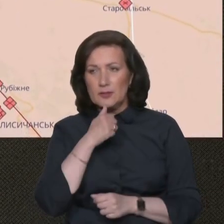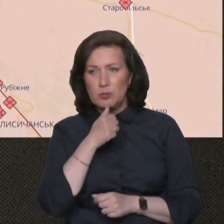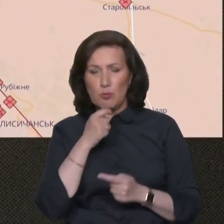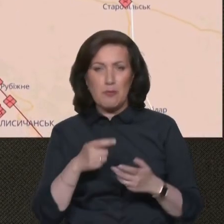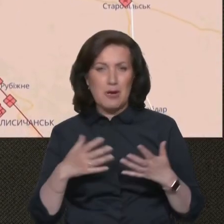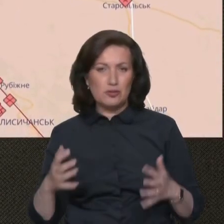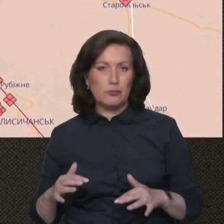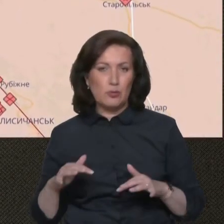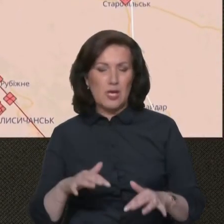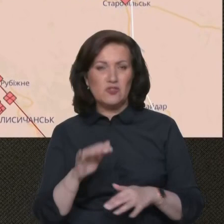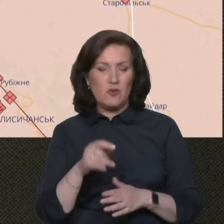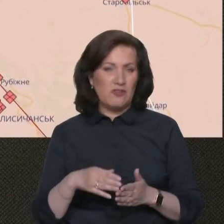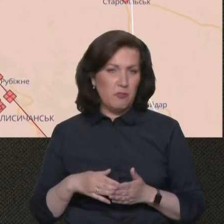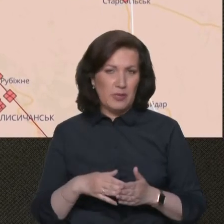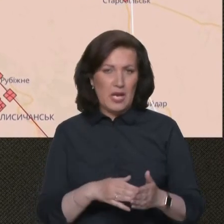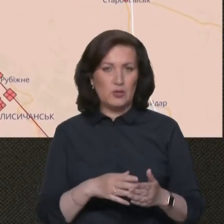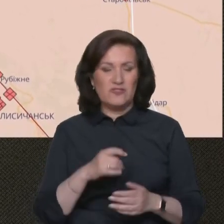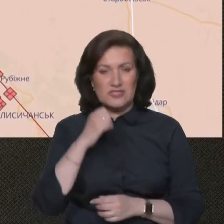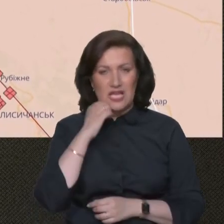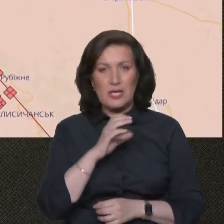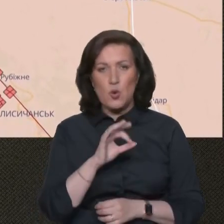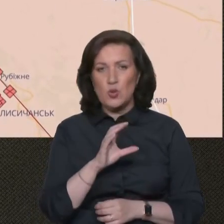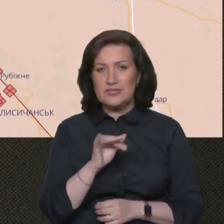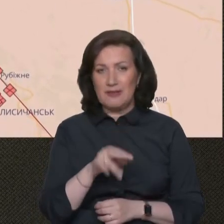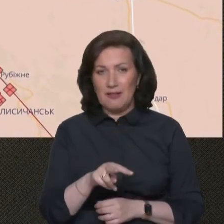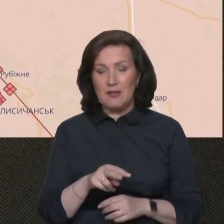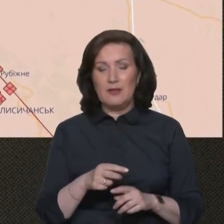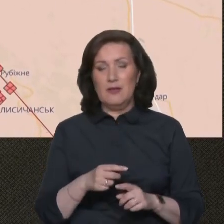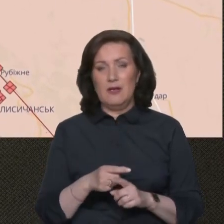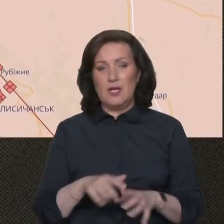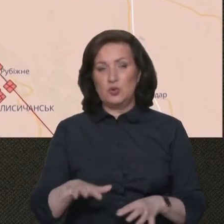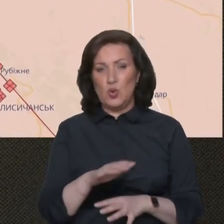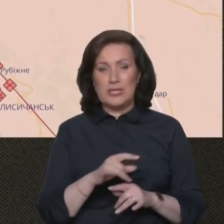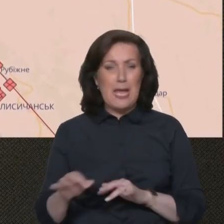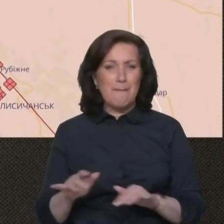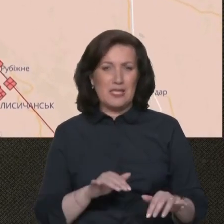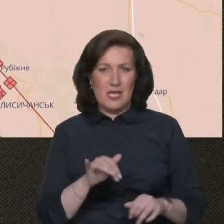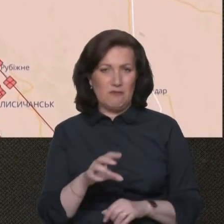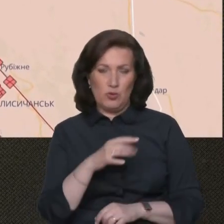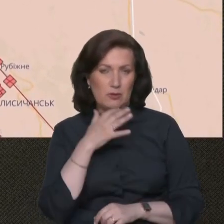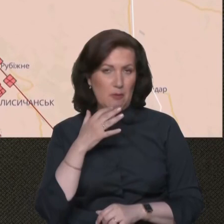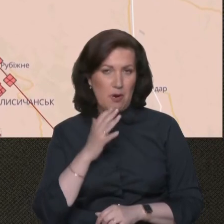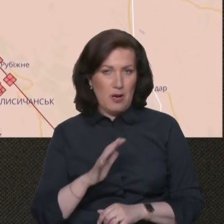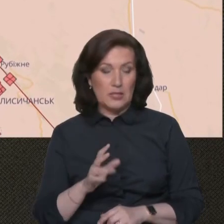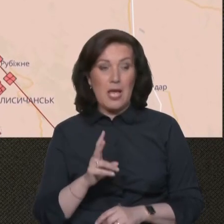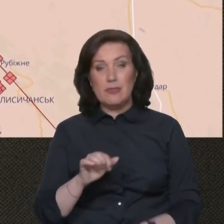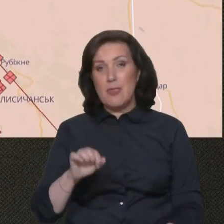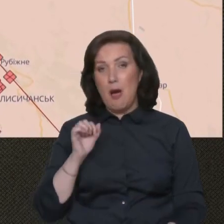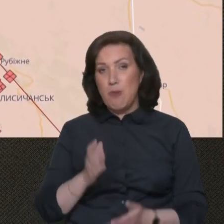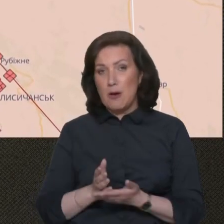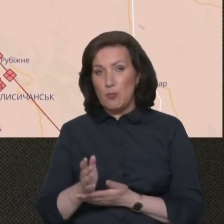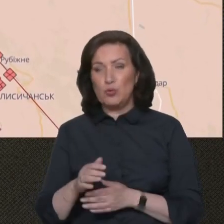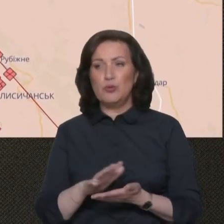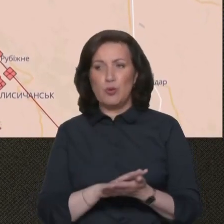масштабного наступу, вони впираються в той самий Старий Оскіл, тобто зони для маневру в них не дуже багато. На Бахмуті